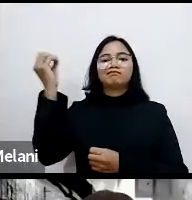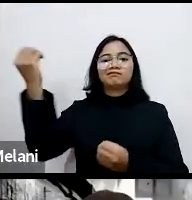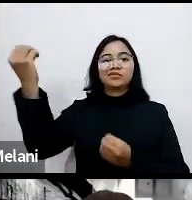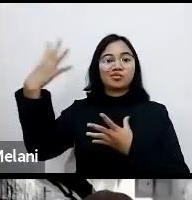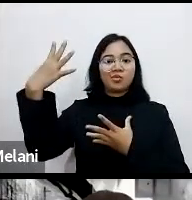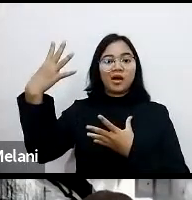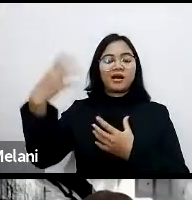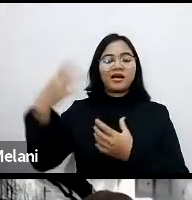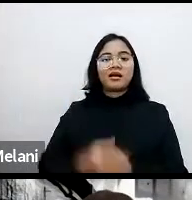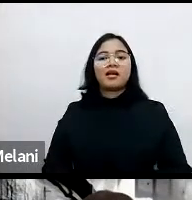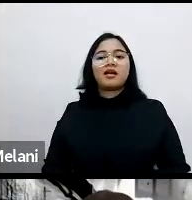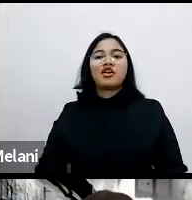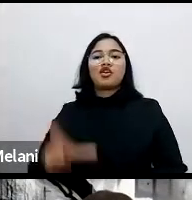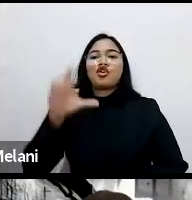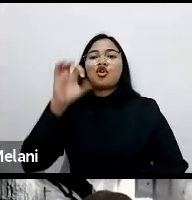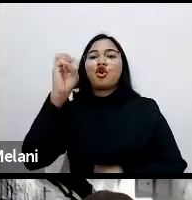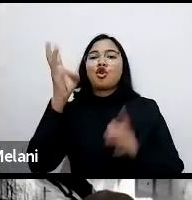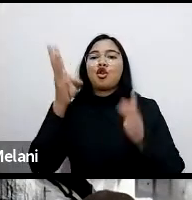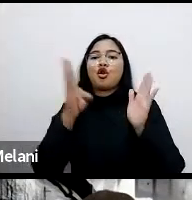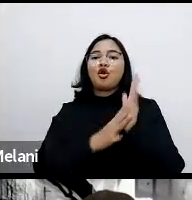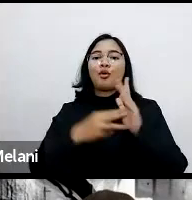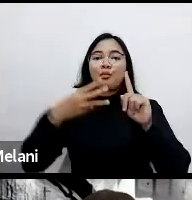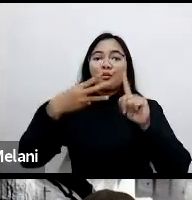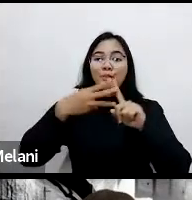tentunya. Terima kasih. Wassalamualaikum warahmatullahi